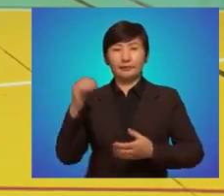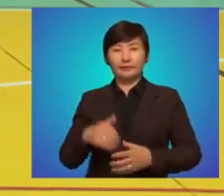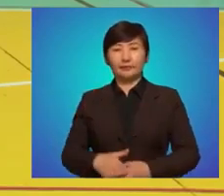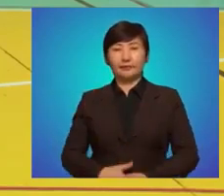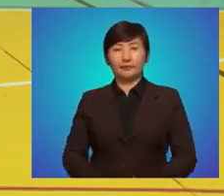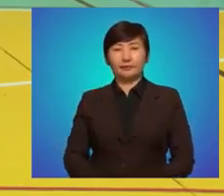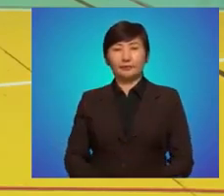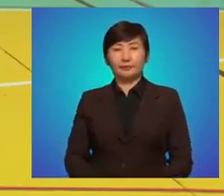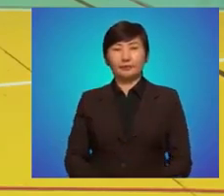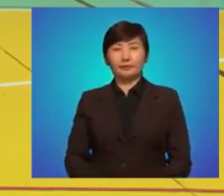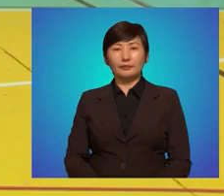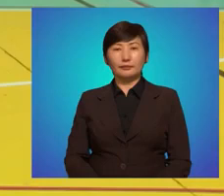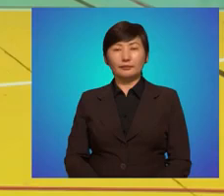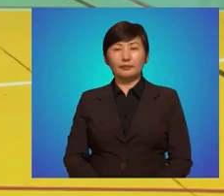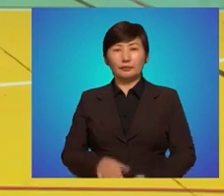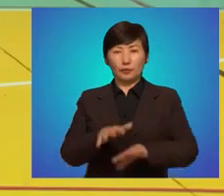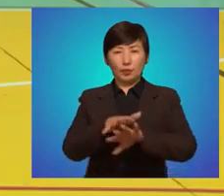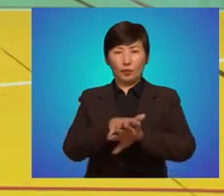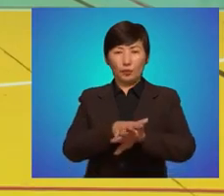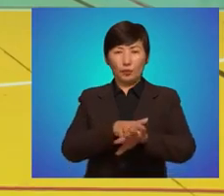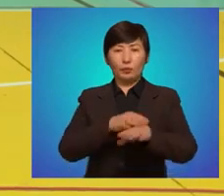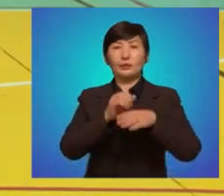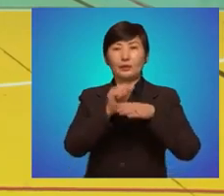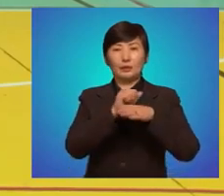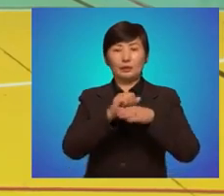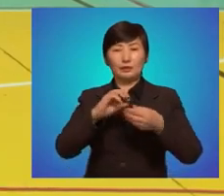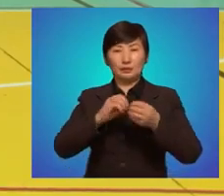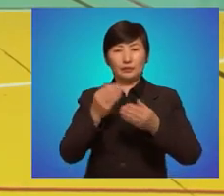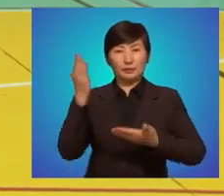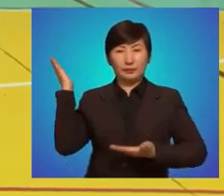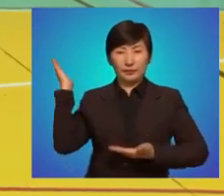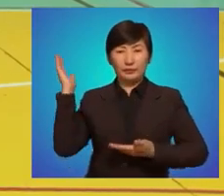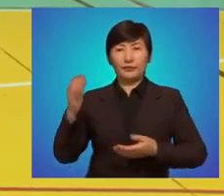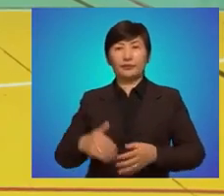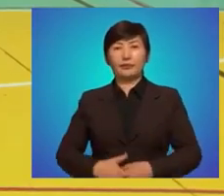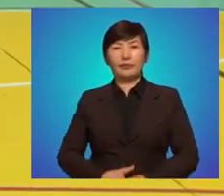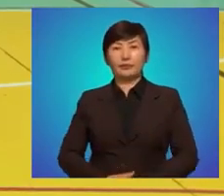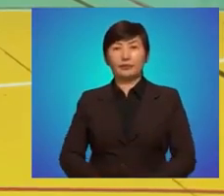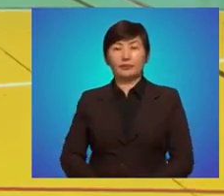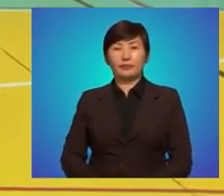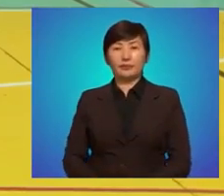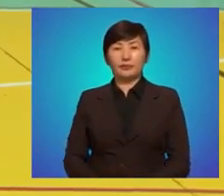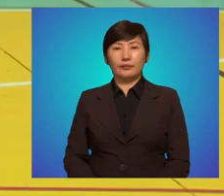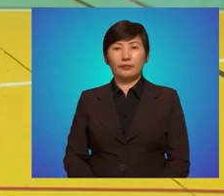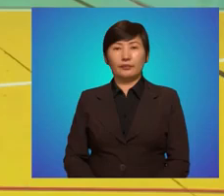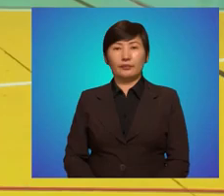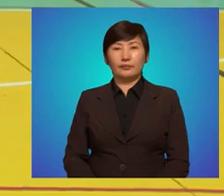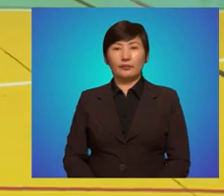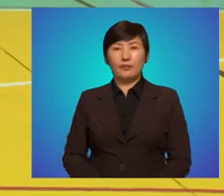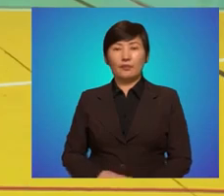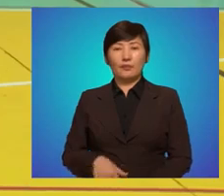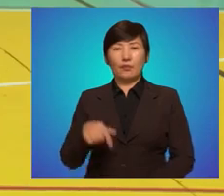өлөнд энэ хөдөлгөөн дасгалаа ардаа солибж хийж гүйцэтгэнэ. За удаанаар 2 удаа хийж гүйцэтгэе. 1